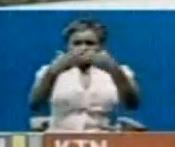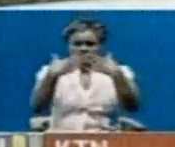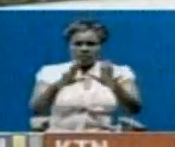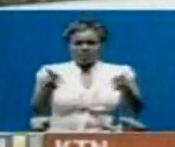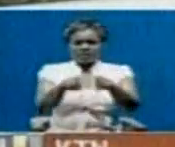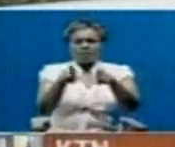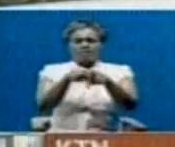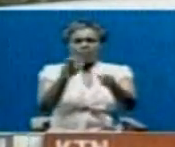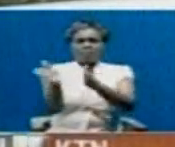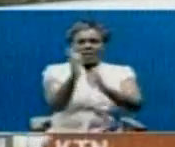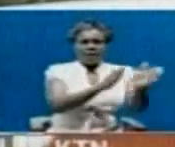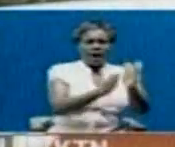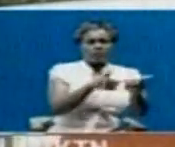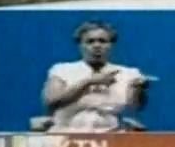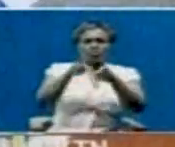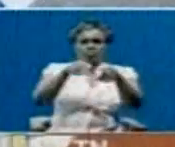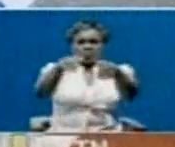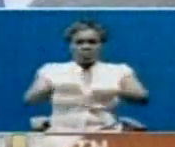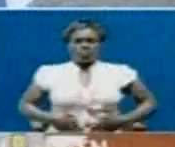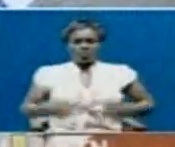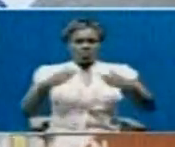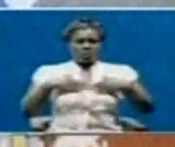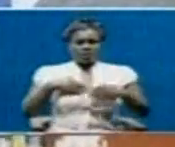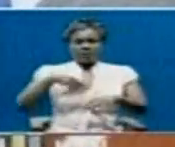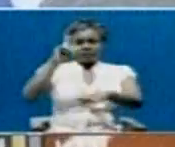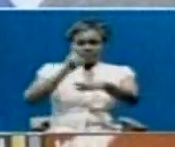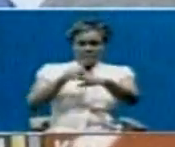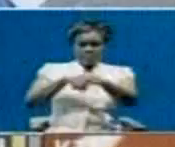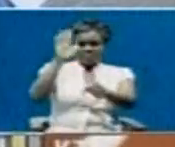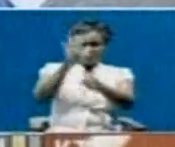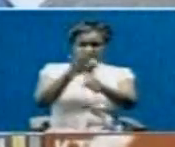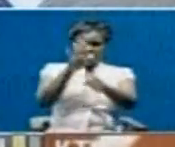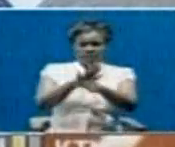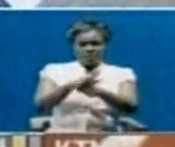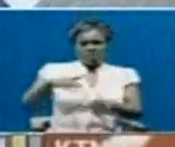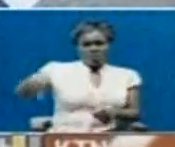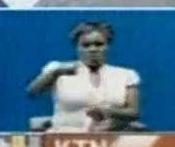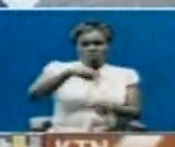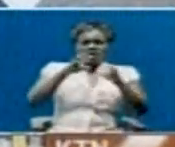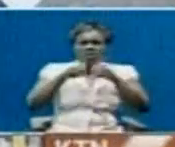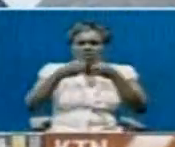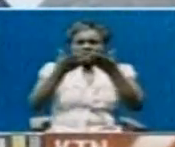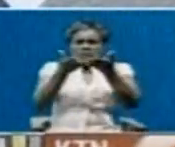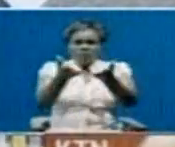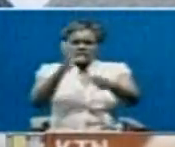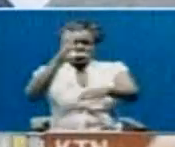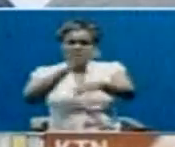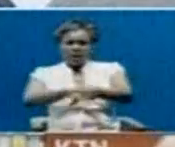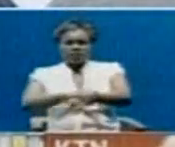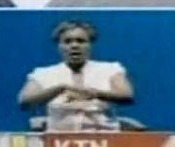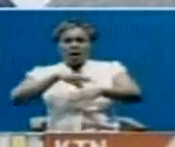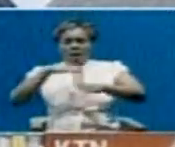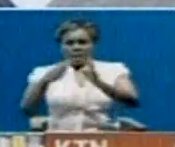ya kuisafirisha maiti ikiendelea. From time to time you are going to be informed of